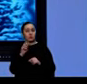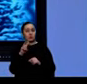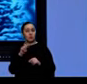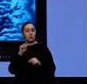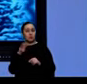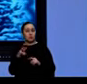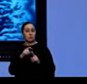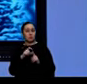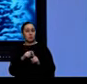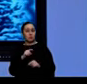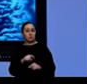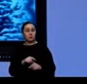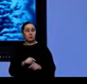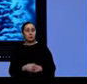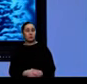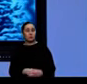qalam so'zi.